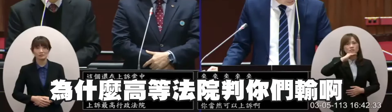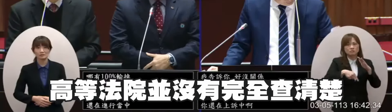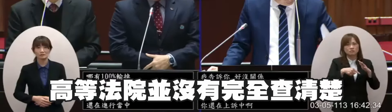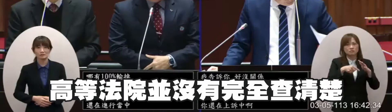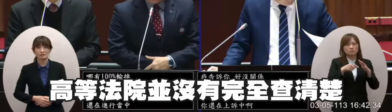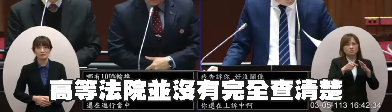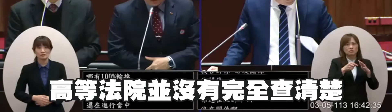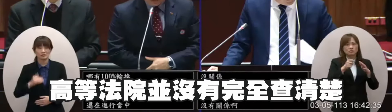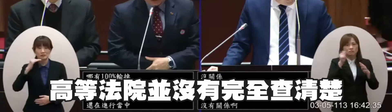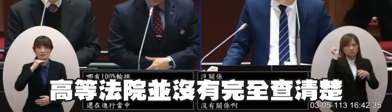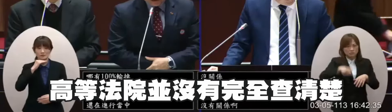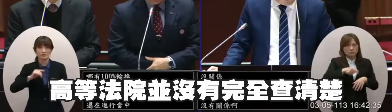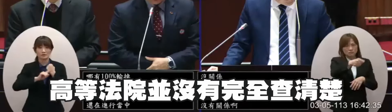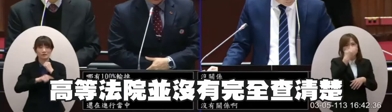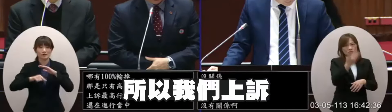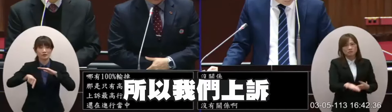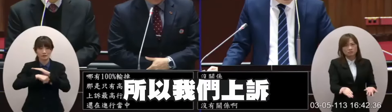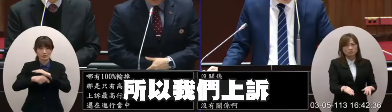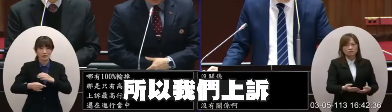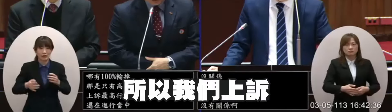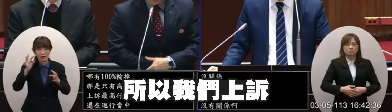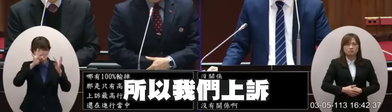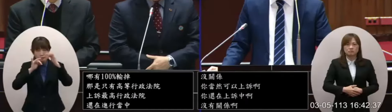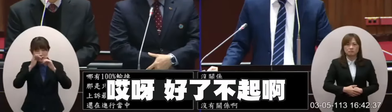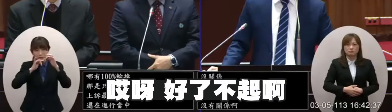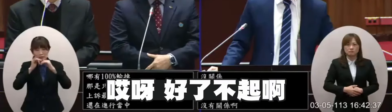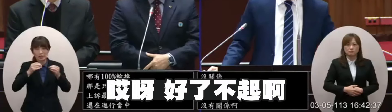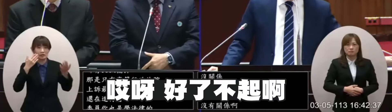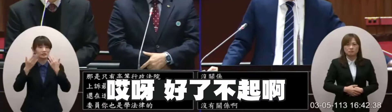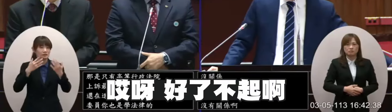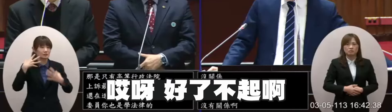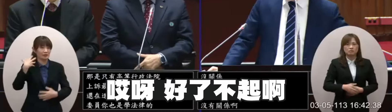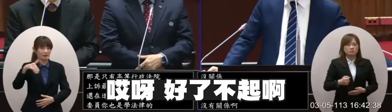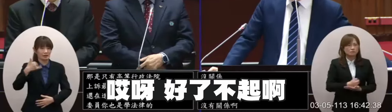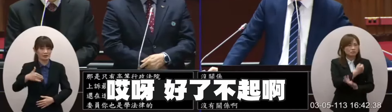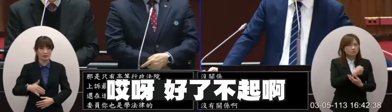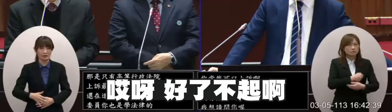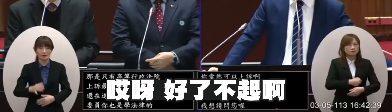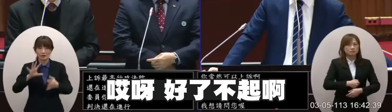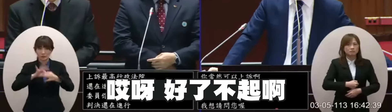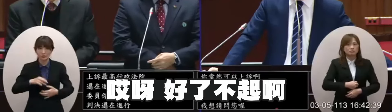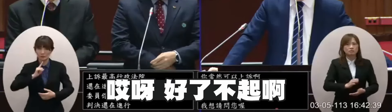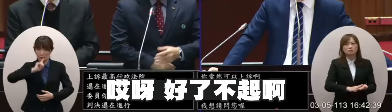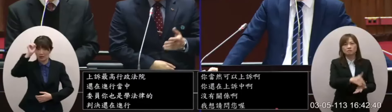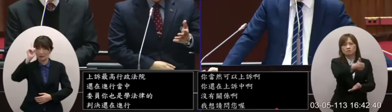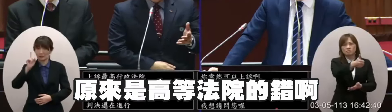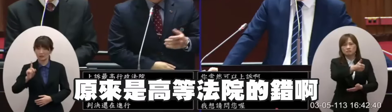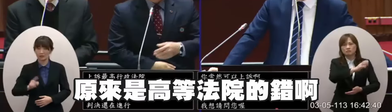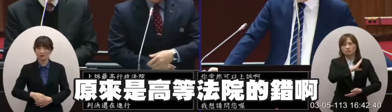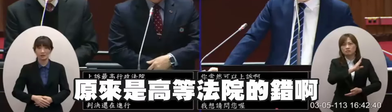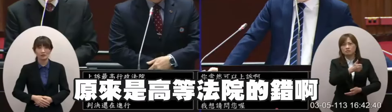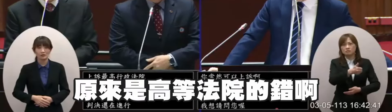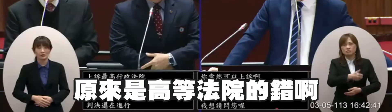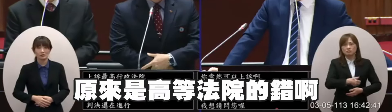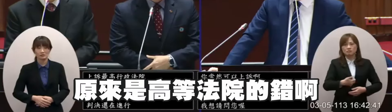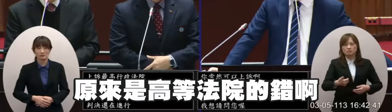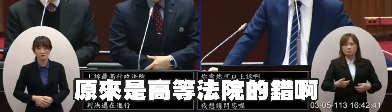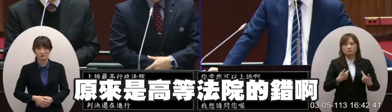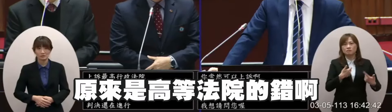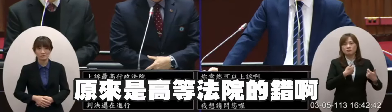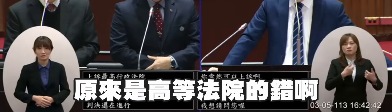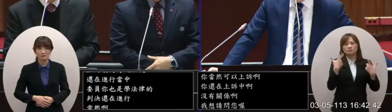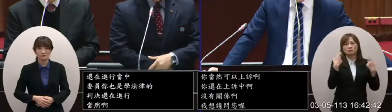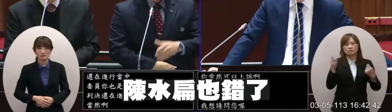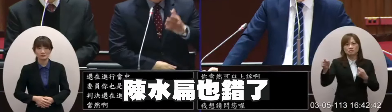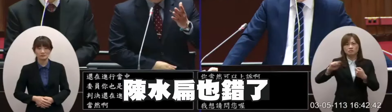输啊？ 高等法院并没有完全查清楚说我们上诉。 哎呀，好了不起啊！ 当然， 原来是高等法院的错